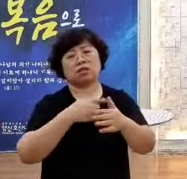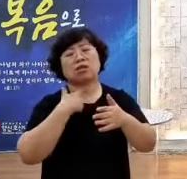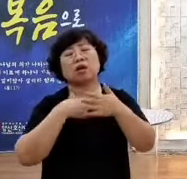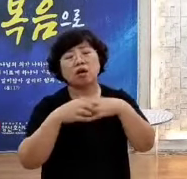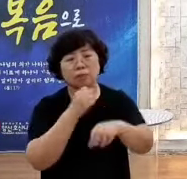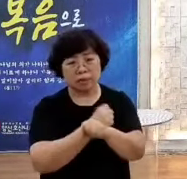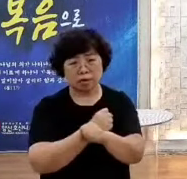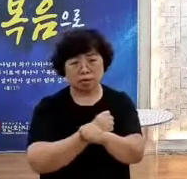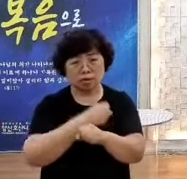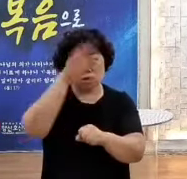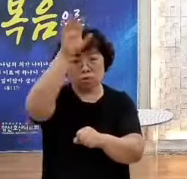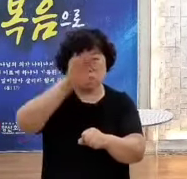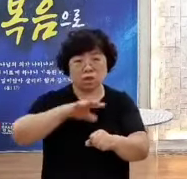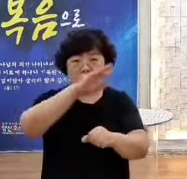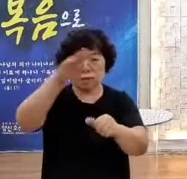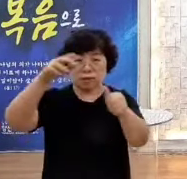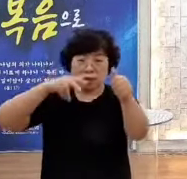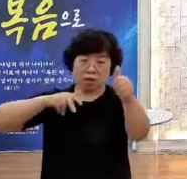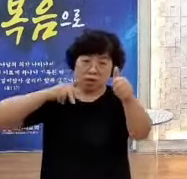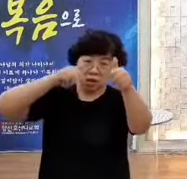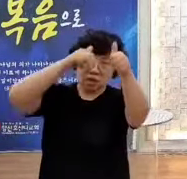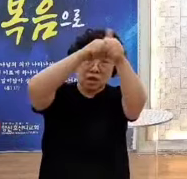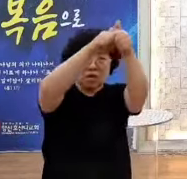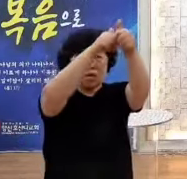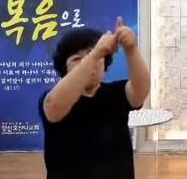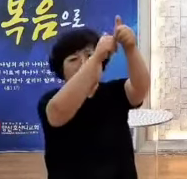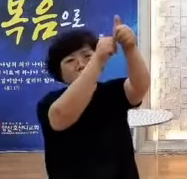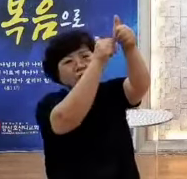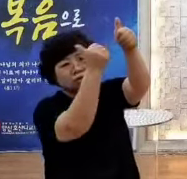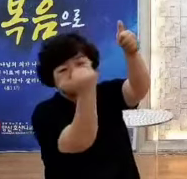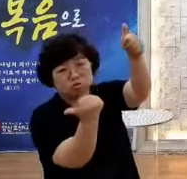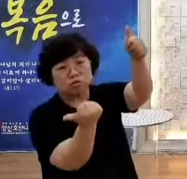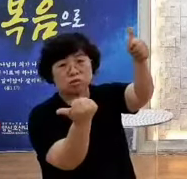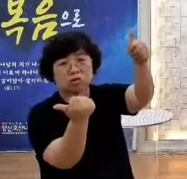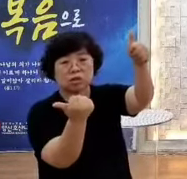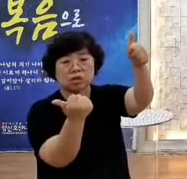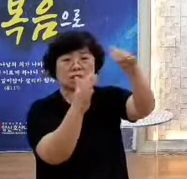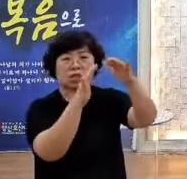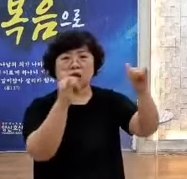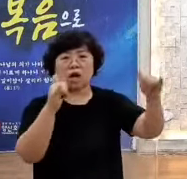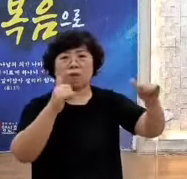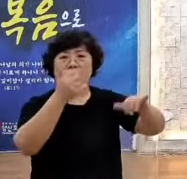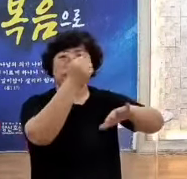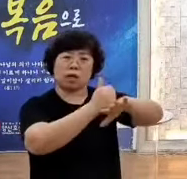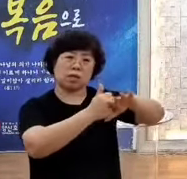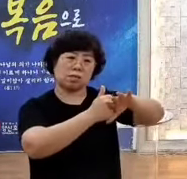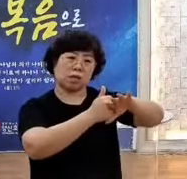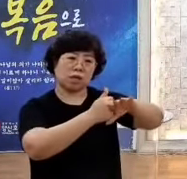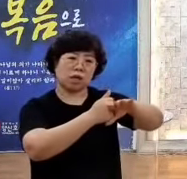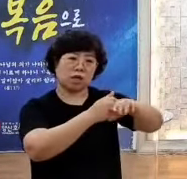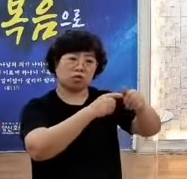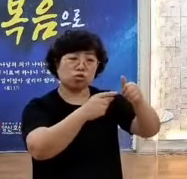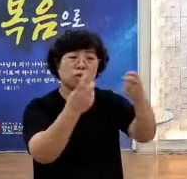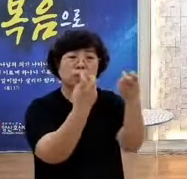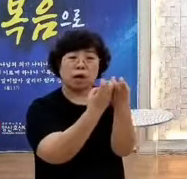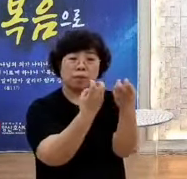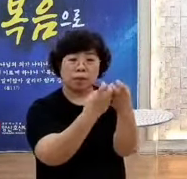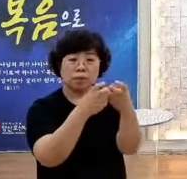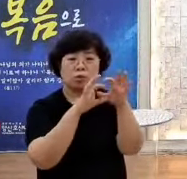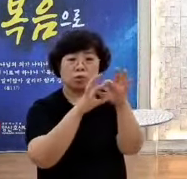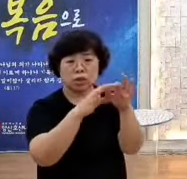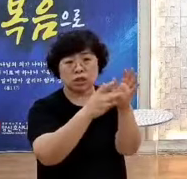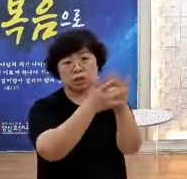위에서 달려 돌아가신 처참한 인간 최악의 사형의 형틀에서